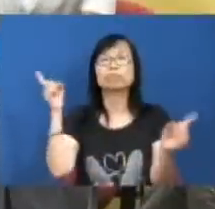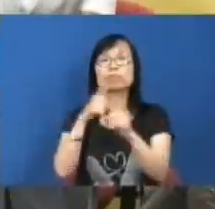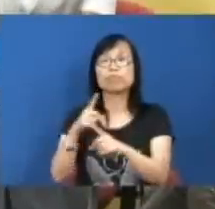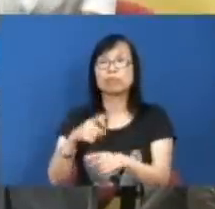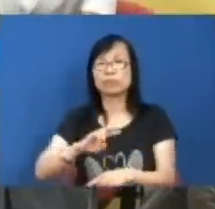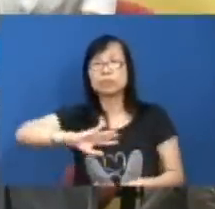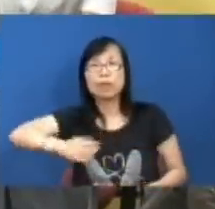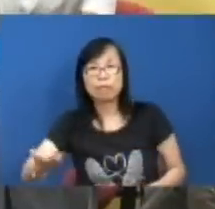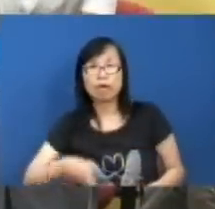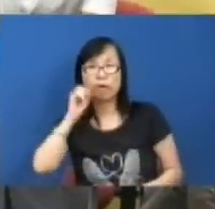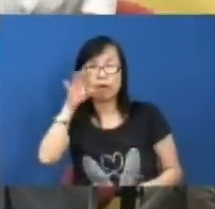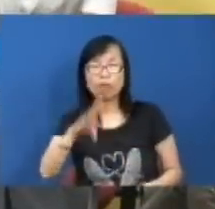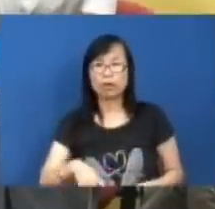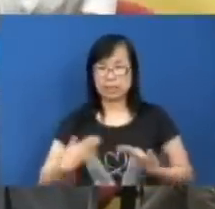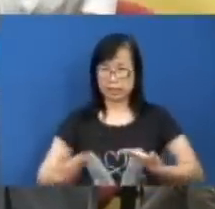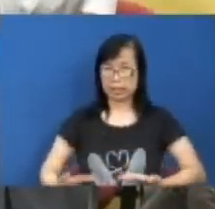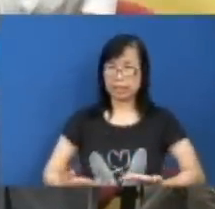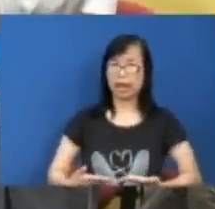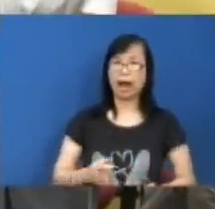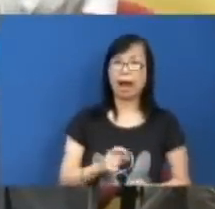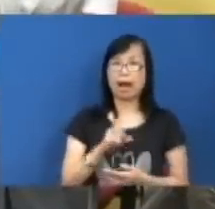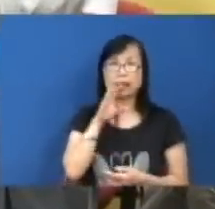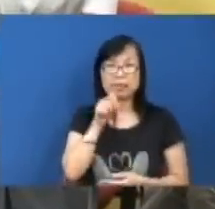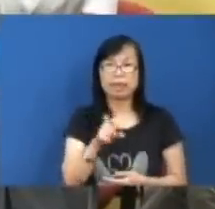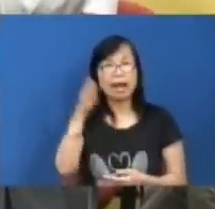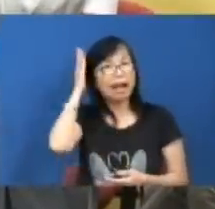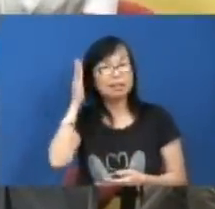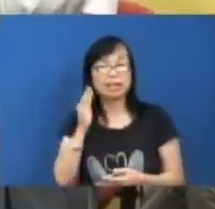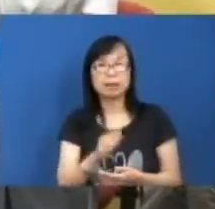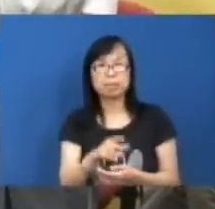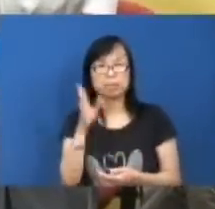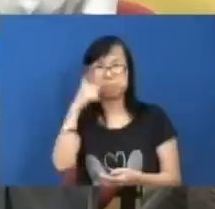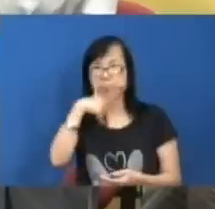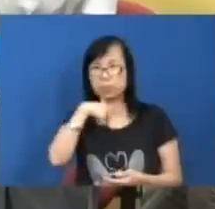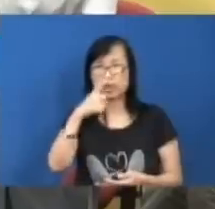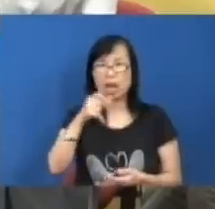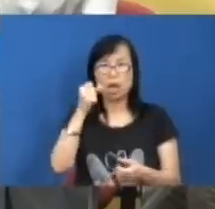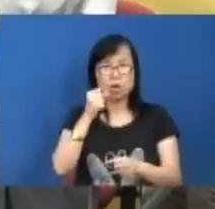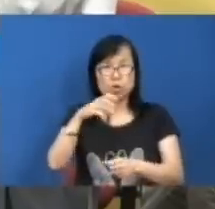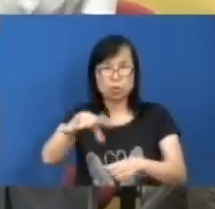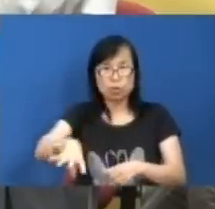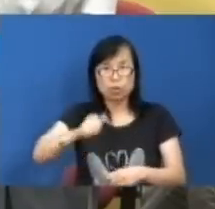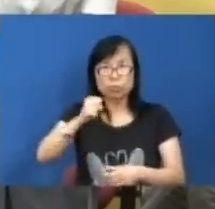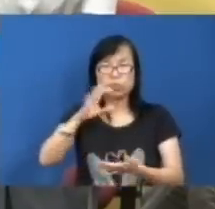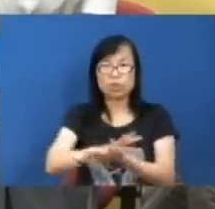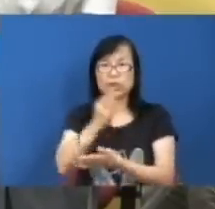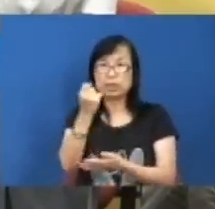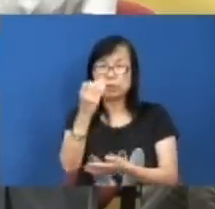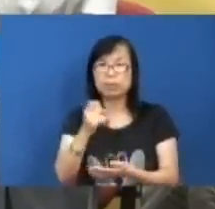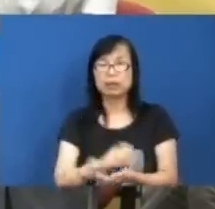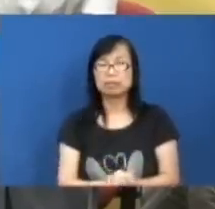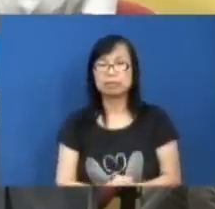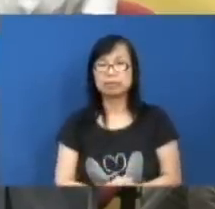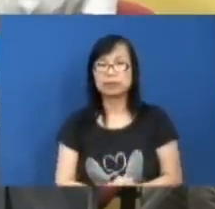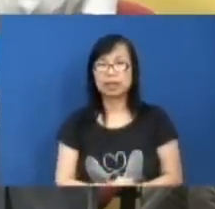團主席聽咯，我對而家現有嗰只瓦仔咧又唔中意啦，因為用咗30年啦，摸摸落落，咁我係咪一定要鑿曬